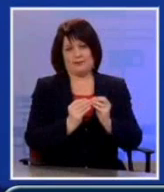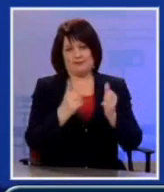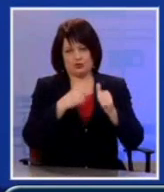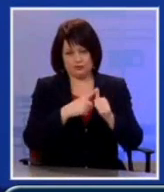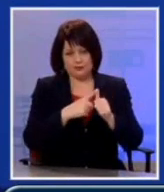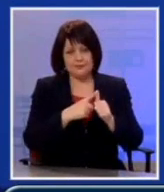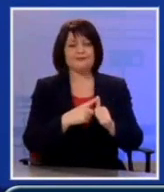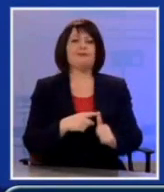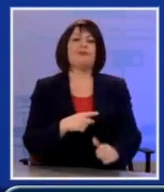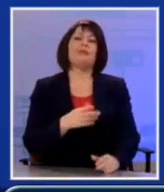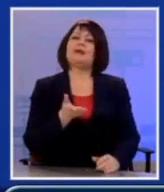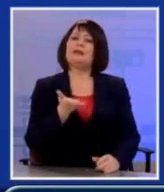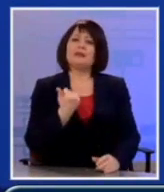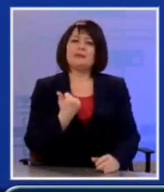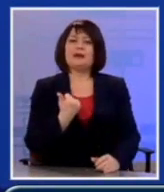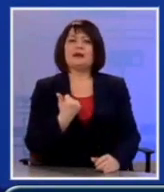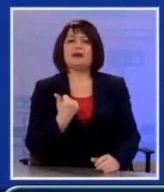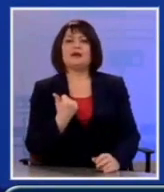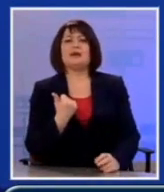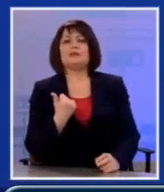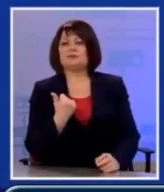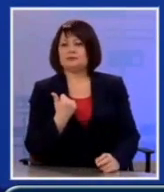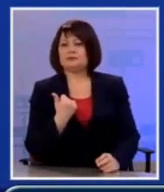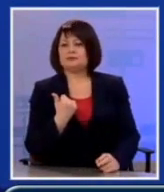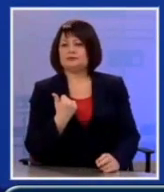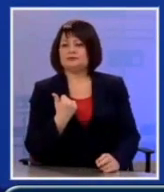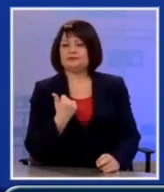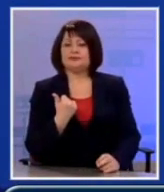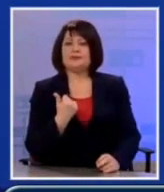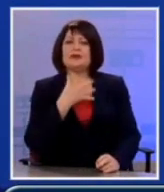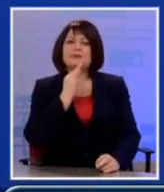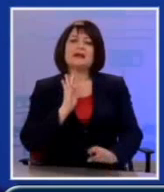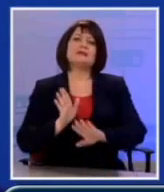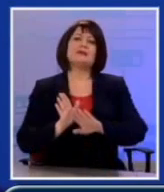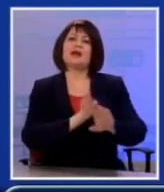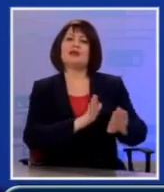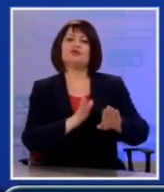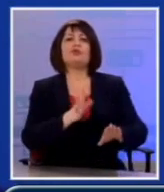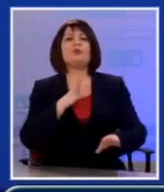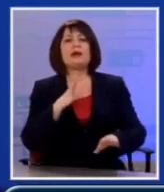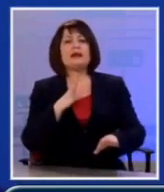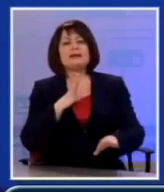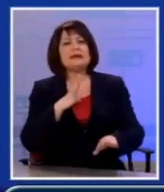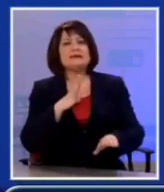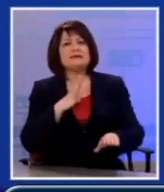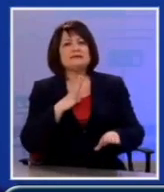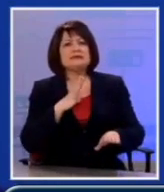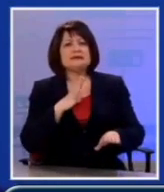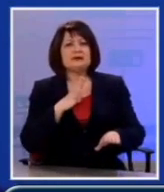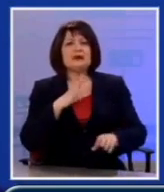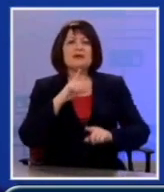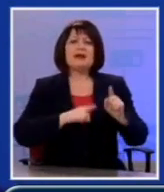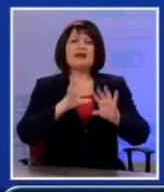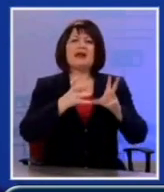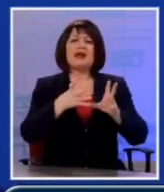Δεν θα υπάρξει, δηλαδή, αυτή η εγκατάλειψη των πολιτών στην